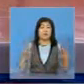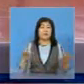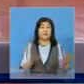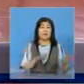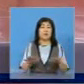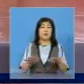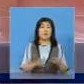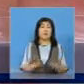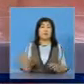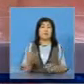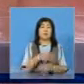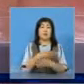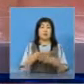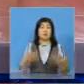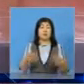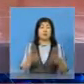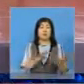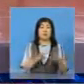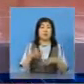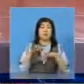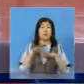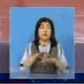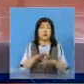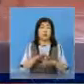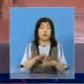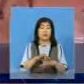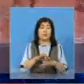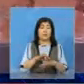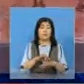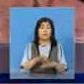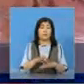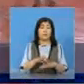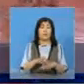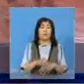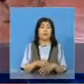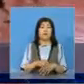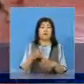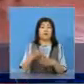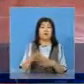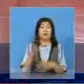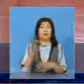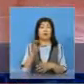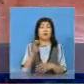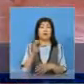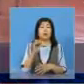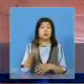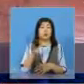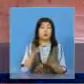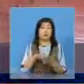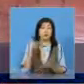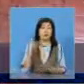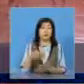и во всех многих мероприятиях, которые проводятся по линии филиала партии «Нур-Отан» города Актобе.